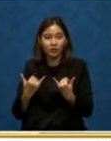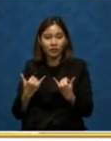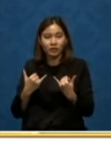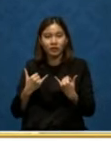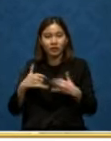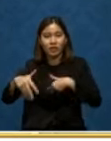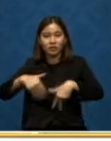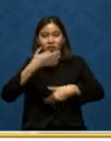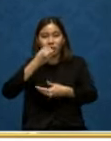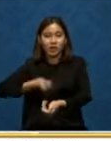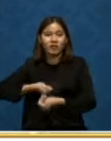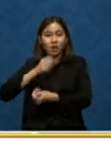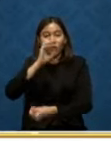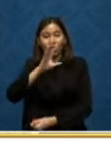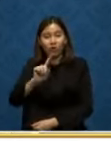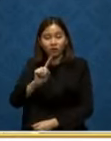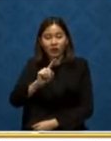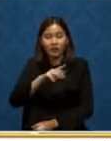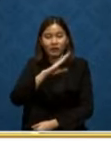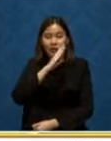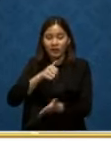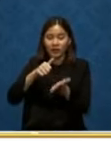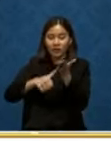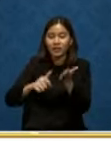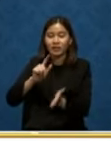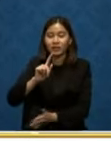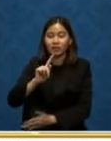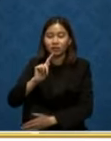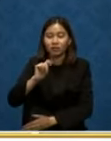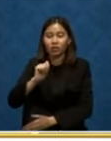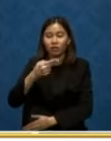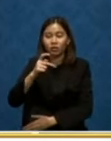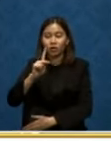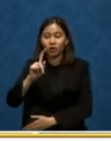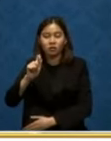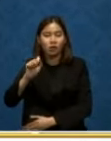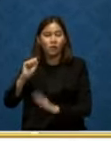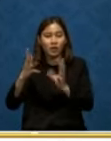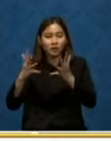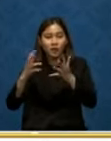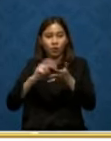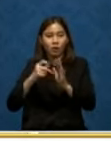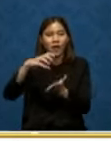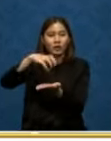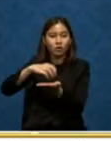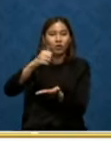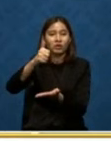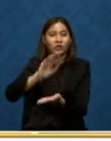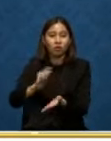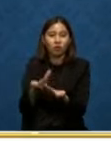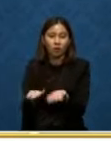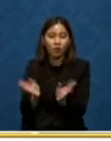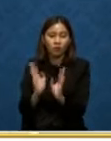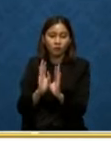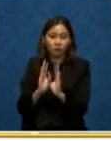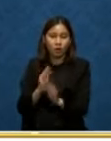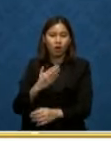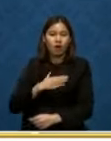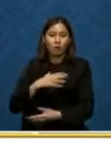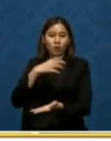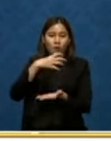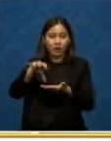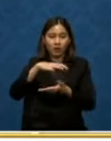หนี้ธกสจะเป็นลาภอันประเสริฐของครอบครัวเพราะงั้นแล้วผมนำเรียนด้วยความเคารพครับท่านประธาน